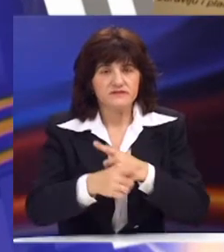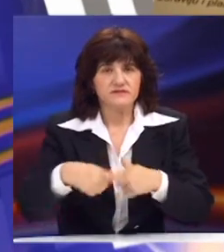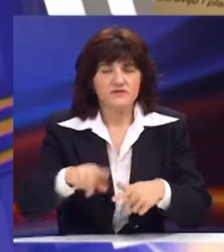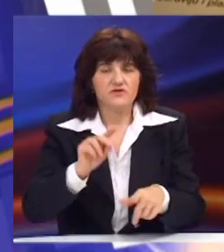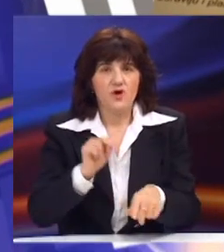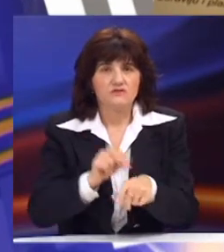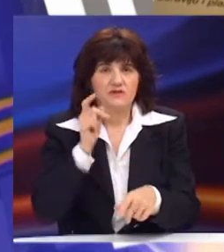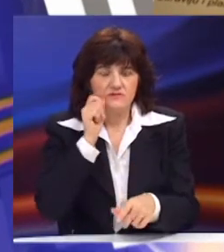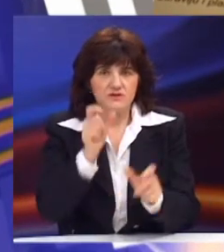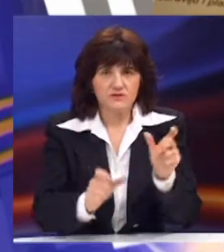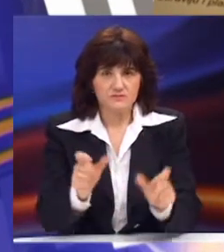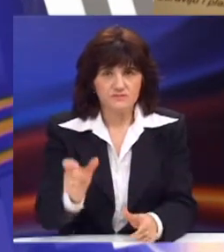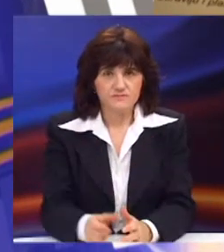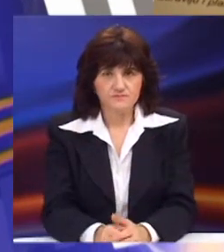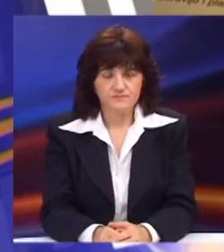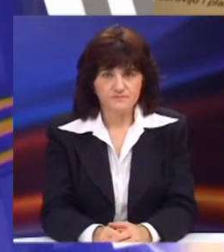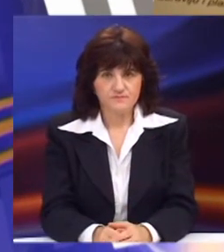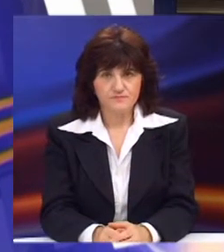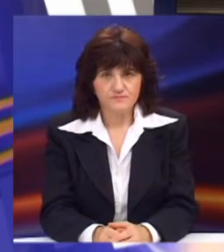osetljivih kategorija stanovništva.